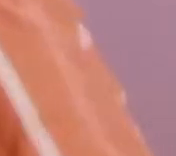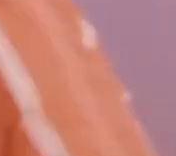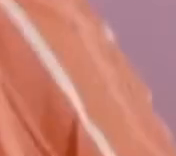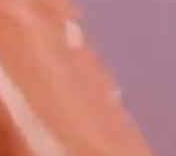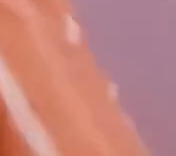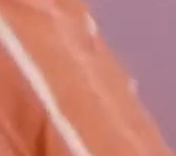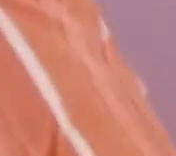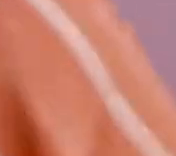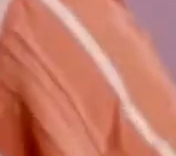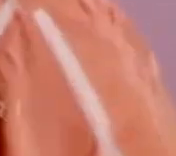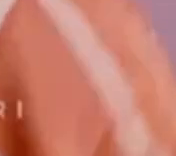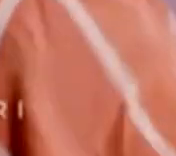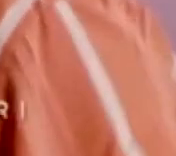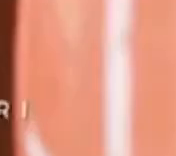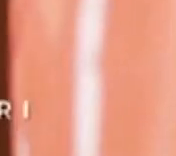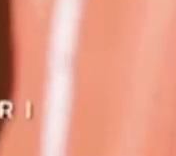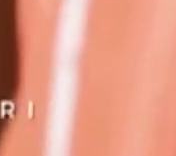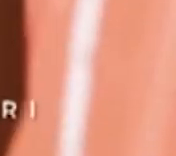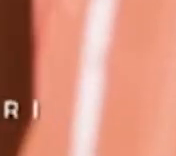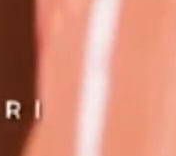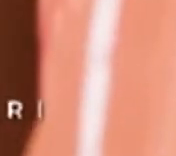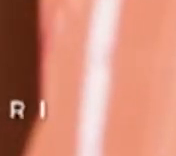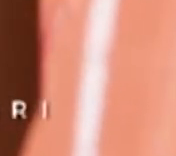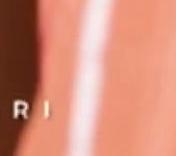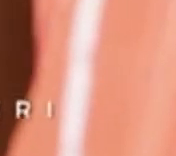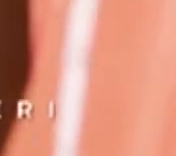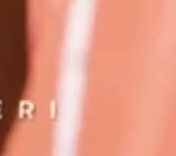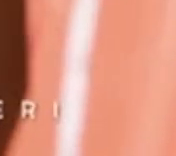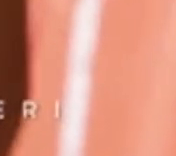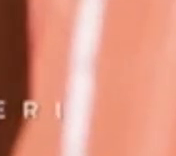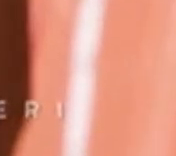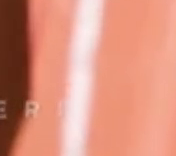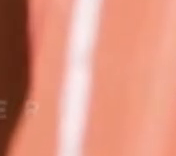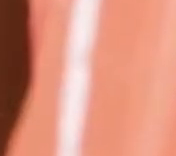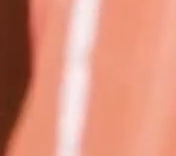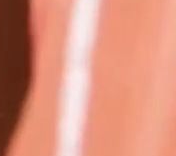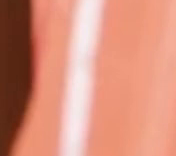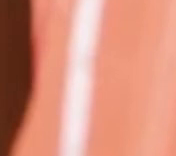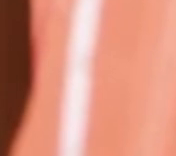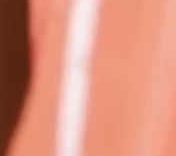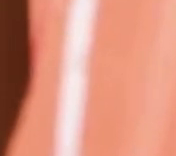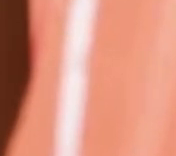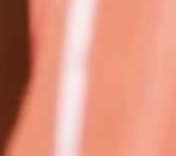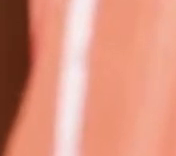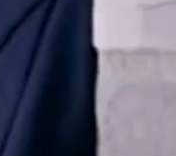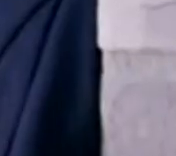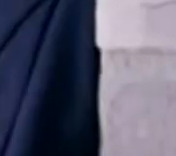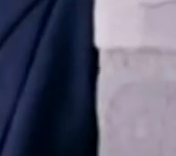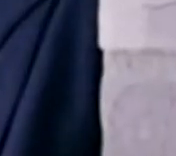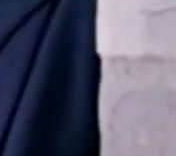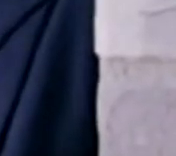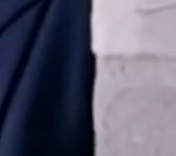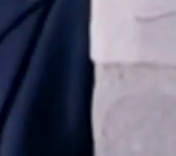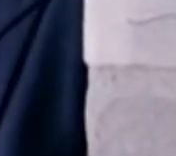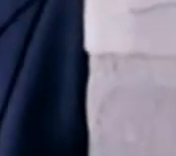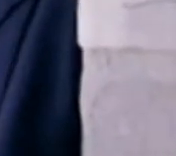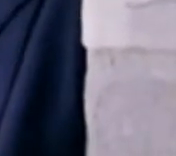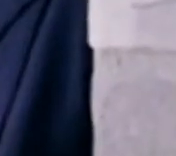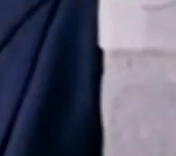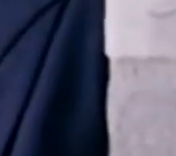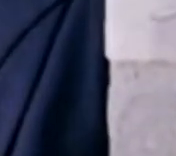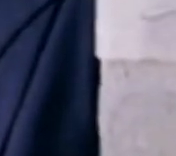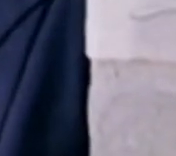niaje chumbani kwangu uchakule chakule namna unavyotaka bwana? Mimi na uhakika na kile ambacho nilikiona. Mbona uniamini wewe? Mtoto